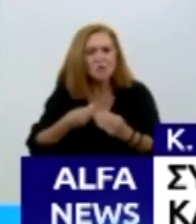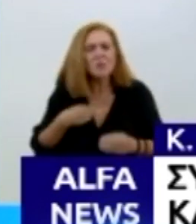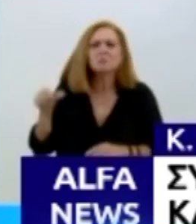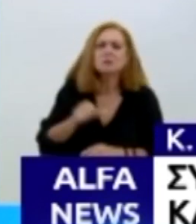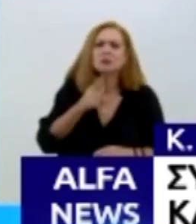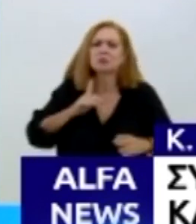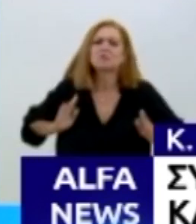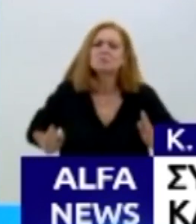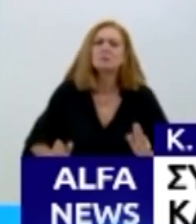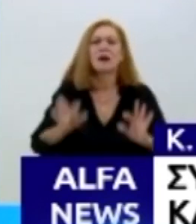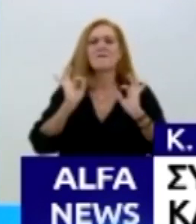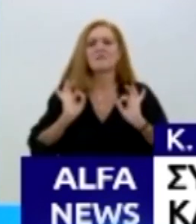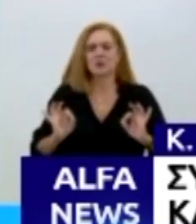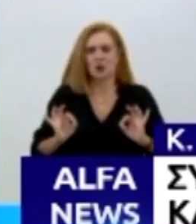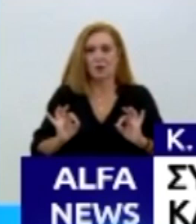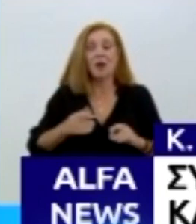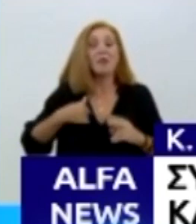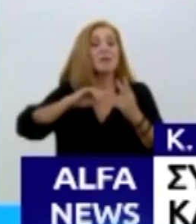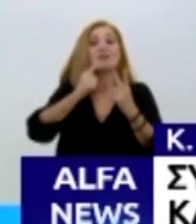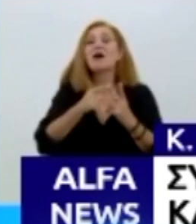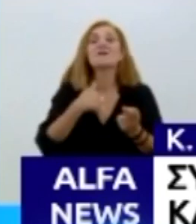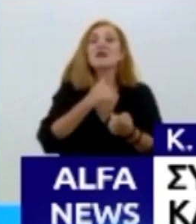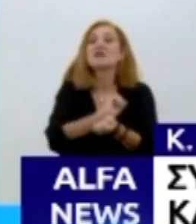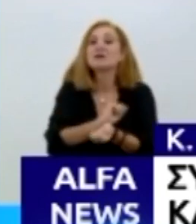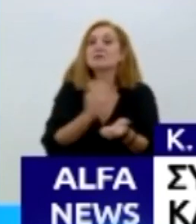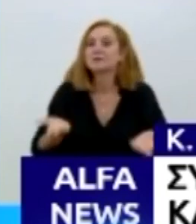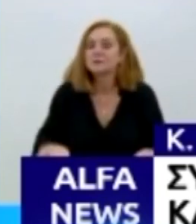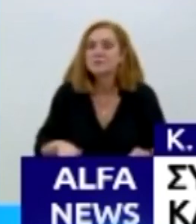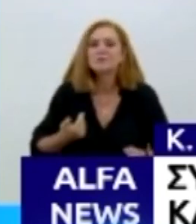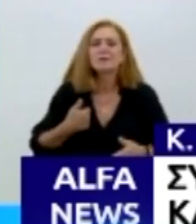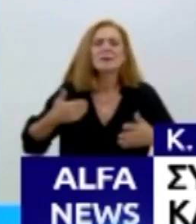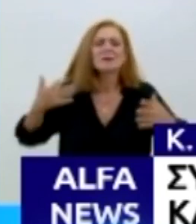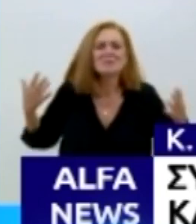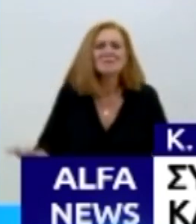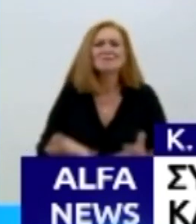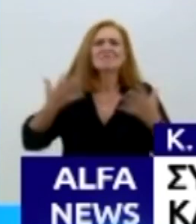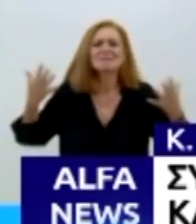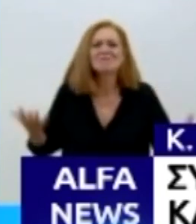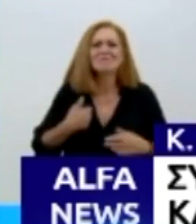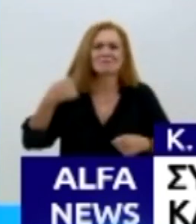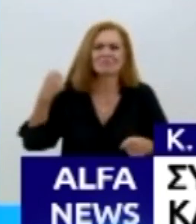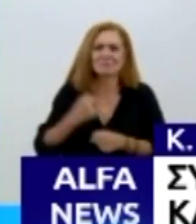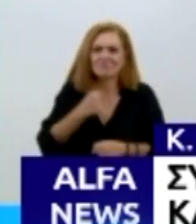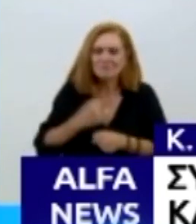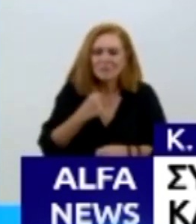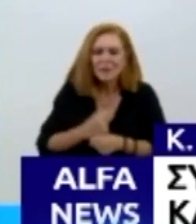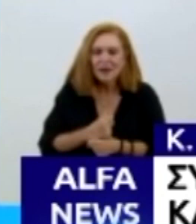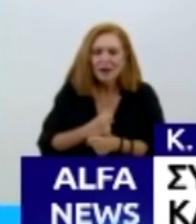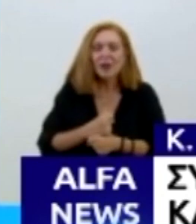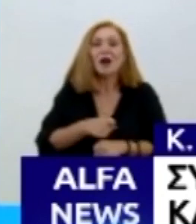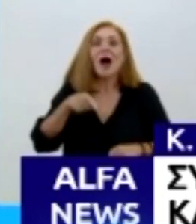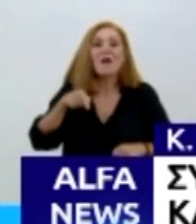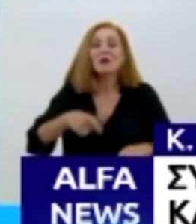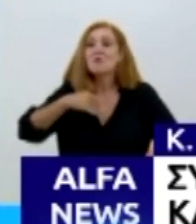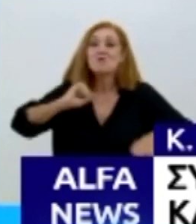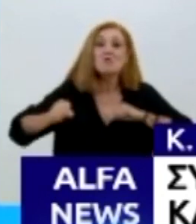οικονομία. Δεύτερη δέσμευσή μου, θα κάνουμε τα πάντα ώστε αυτή η άνηση μάχη μας με